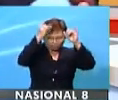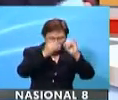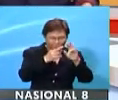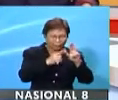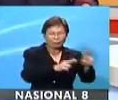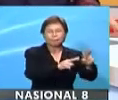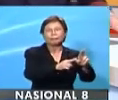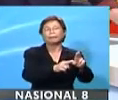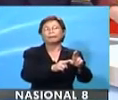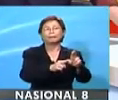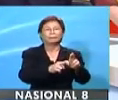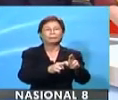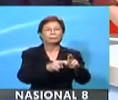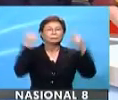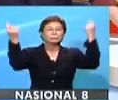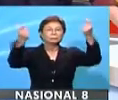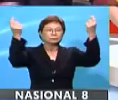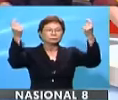sambutan.